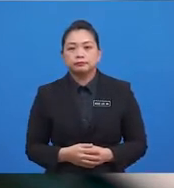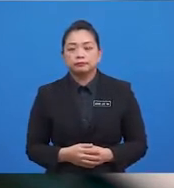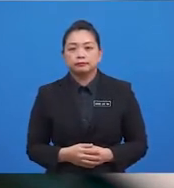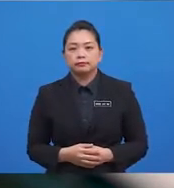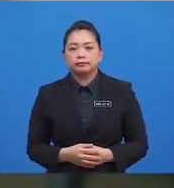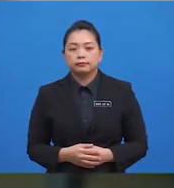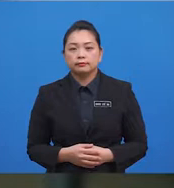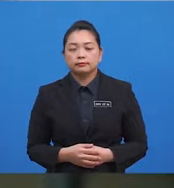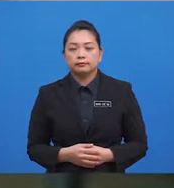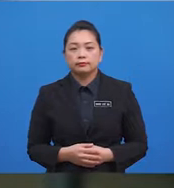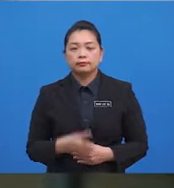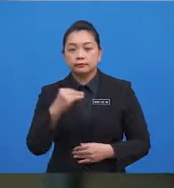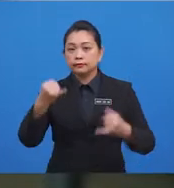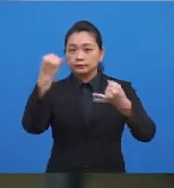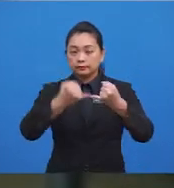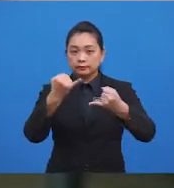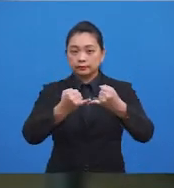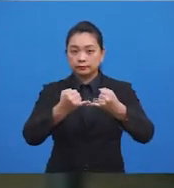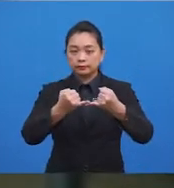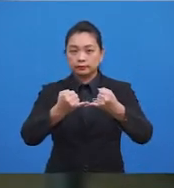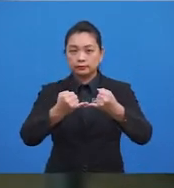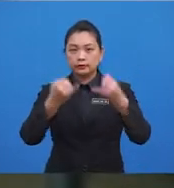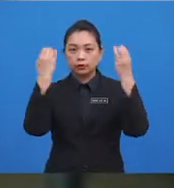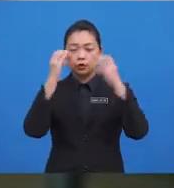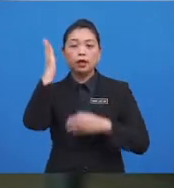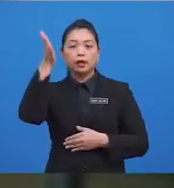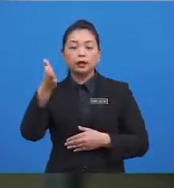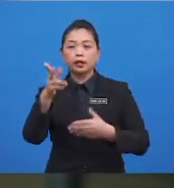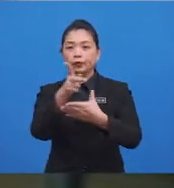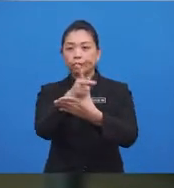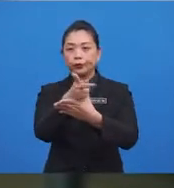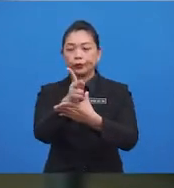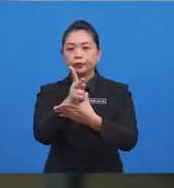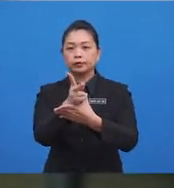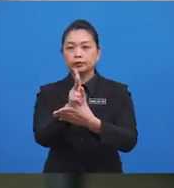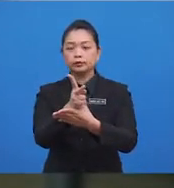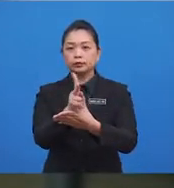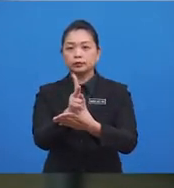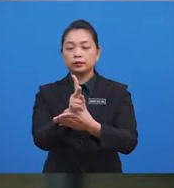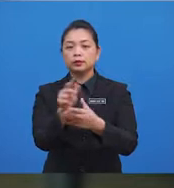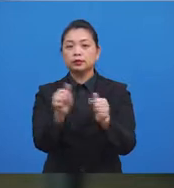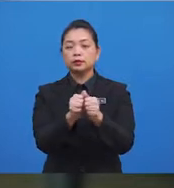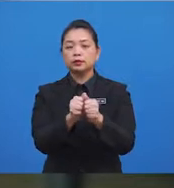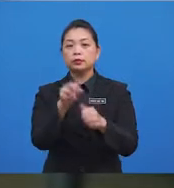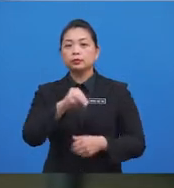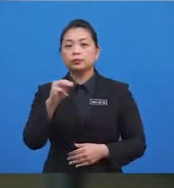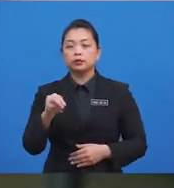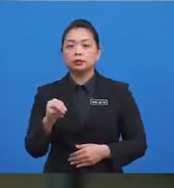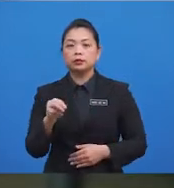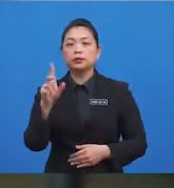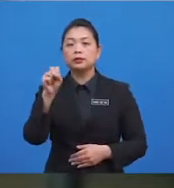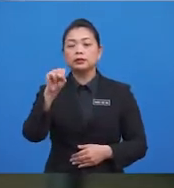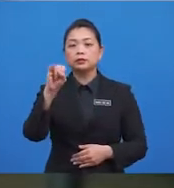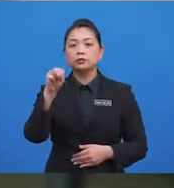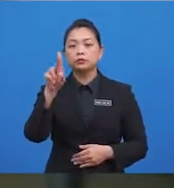dimensi. Dan di akhir perkara ketiga ini, cikgu akan berkongsi bersama murid-murid simulasi